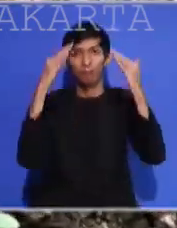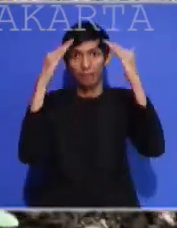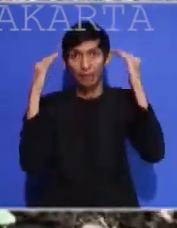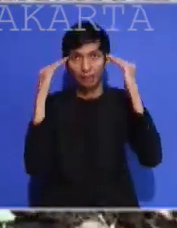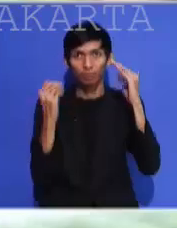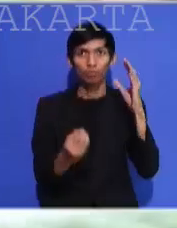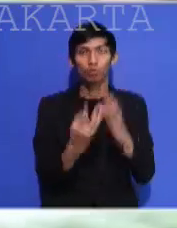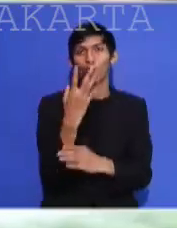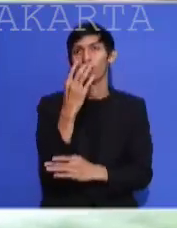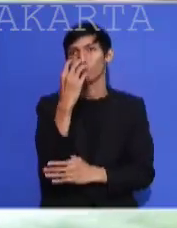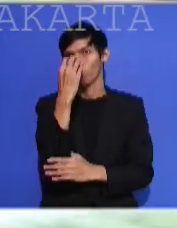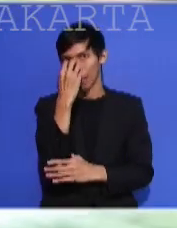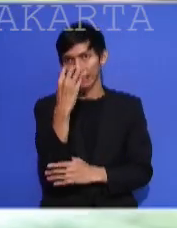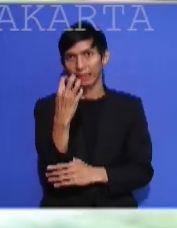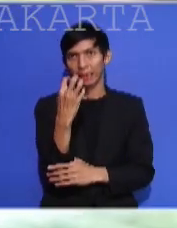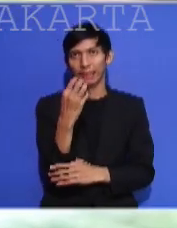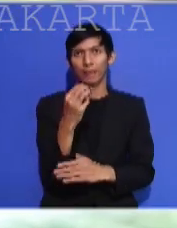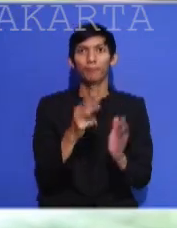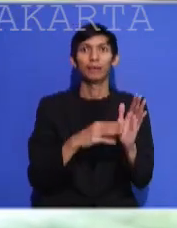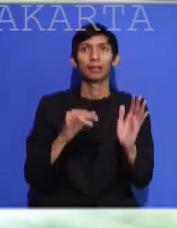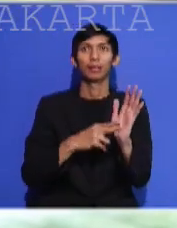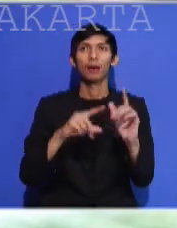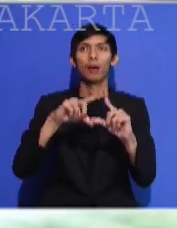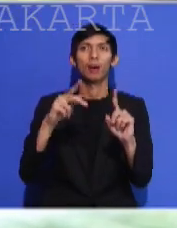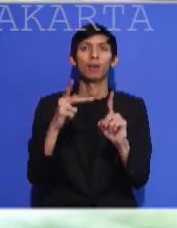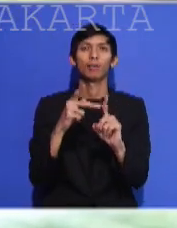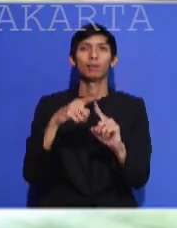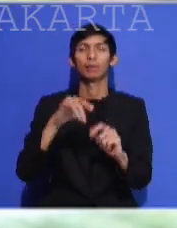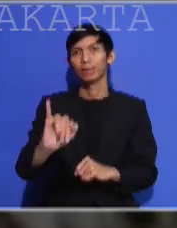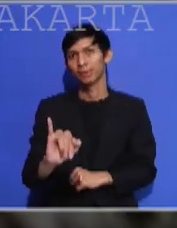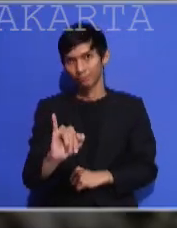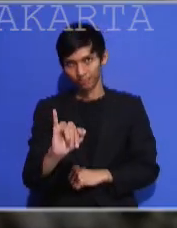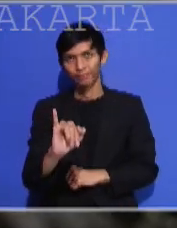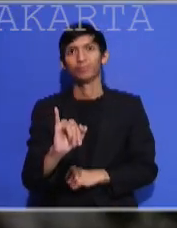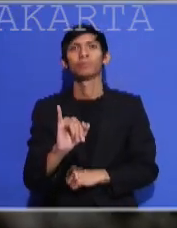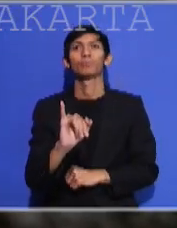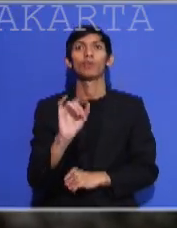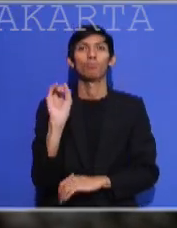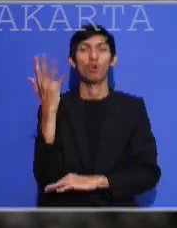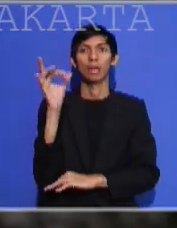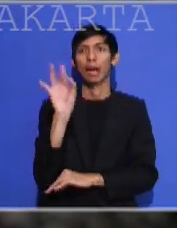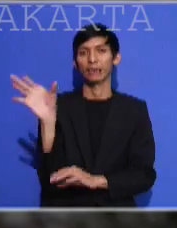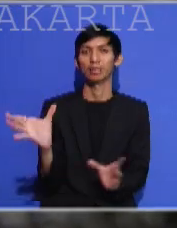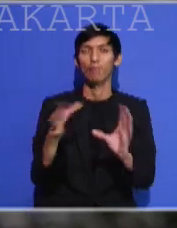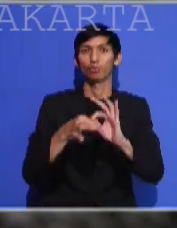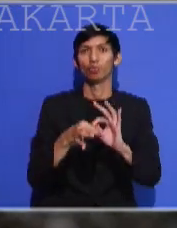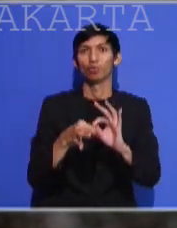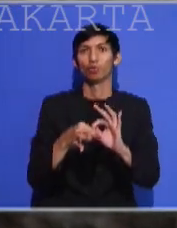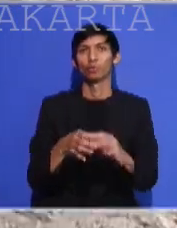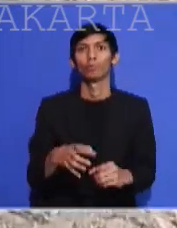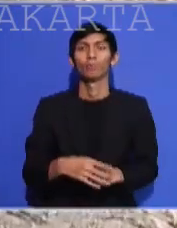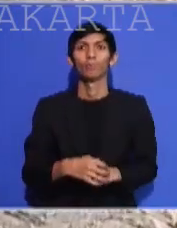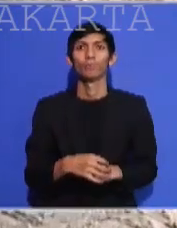tomat kanthi cara minahorti kalian taneman sanesipun. Kados ingkang dipun tindakaken dening kadang tani ing